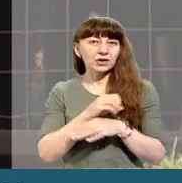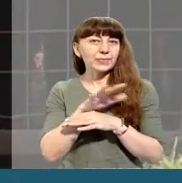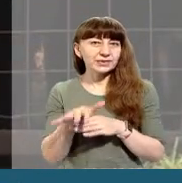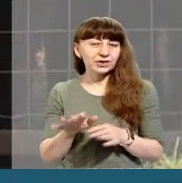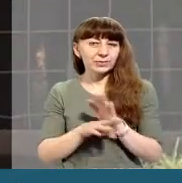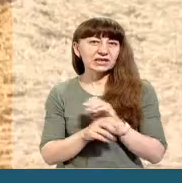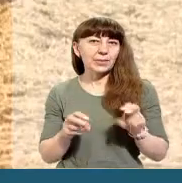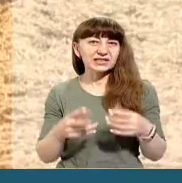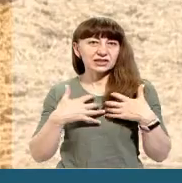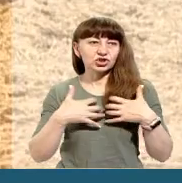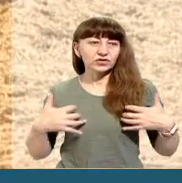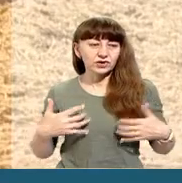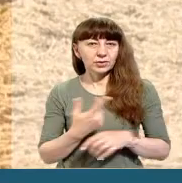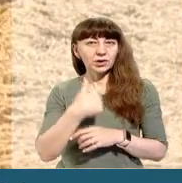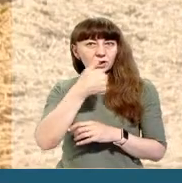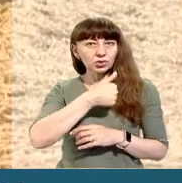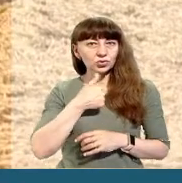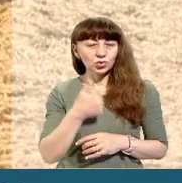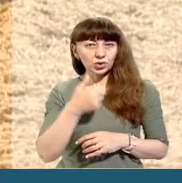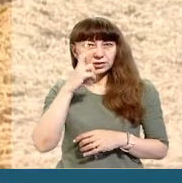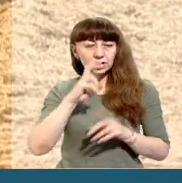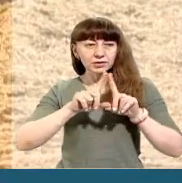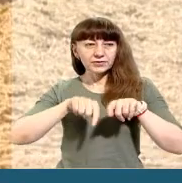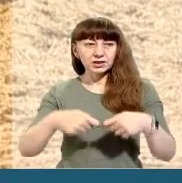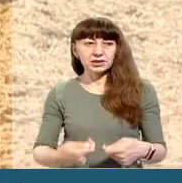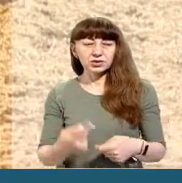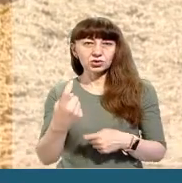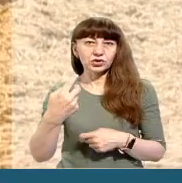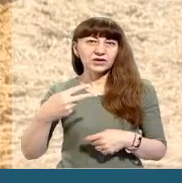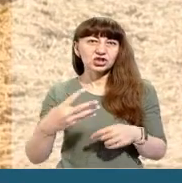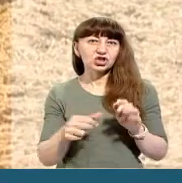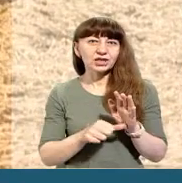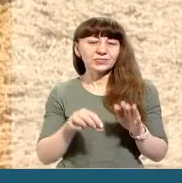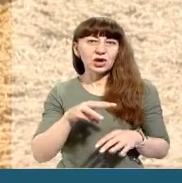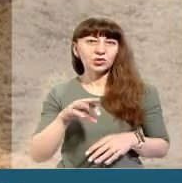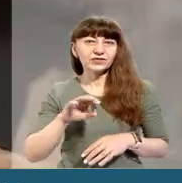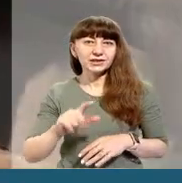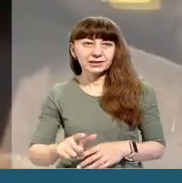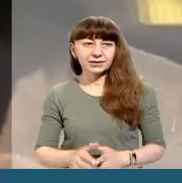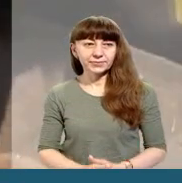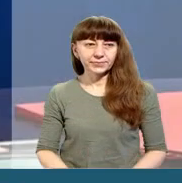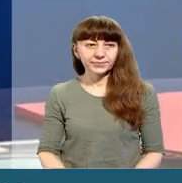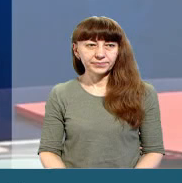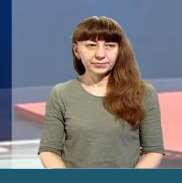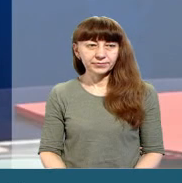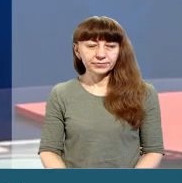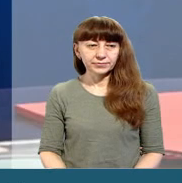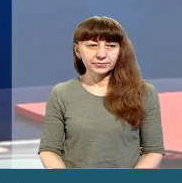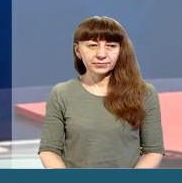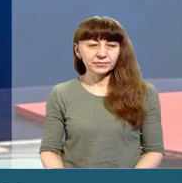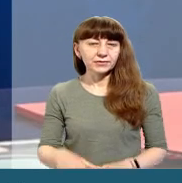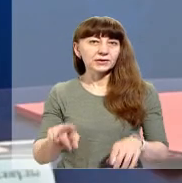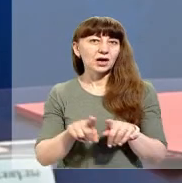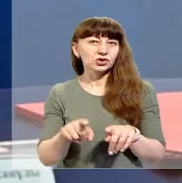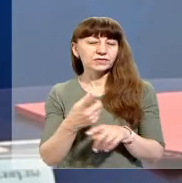жұмыстар әлі де жалғасуда. Сондай-ақ осы жылы ауыл шаруашылығын дамытуға жергілікті бюджеттен 147 миллион теңге бөлінді. В рамках